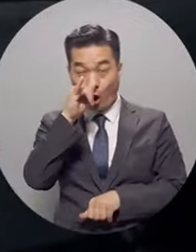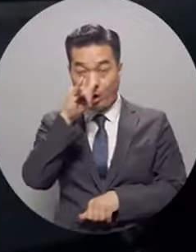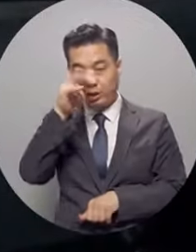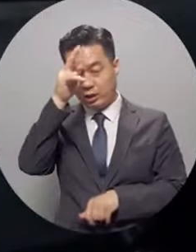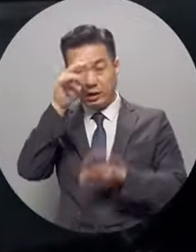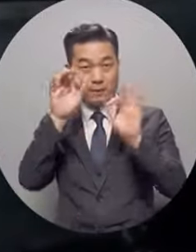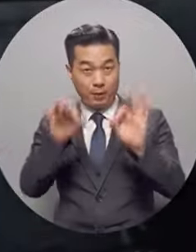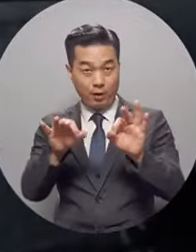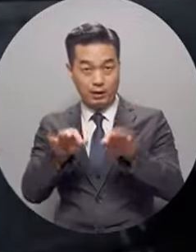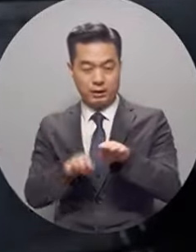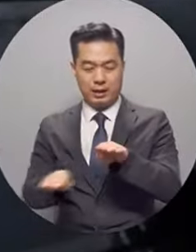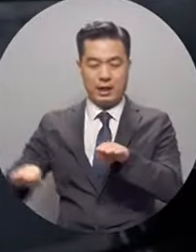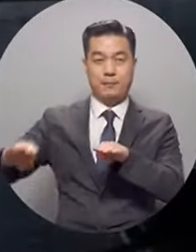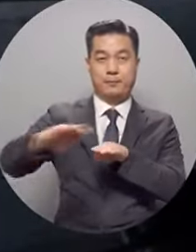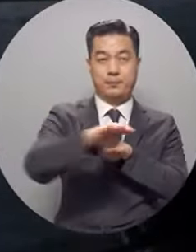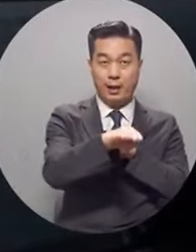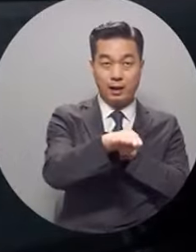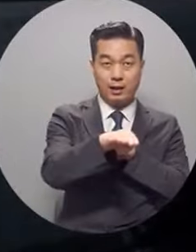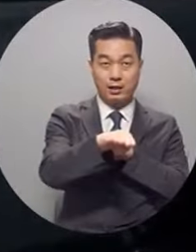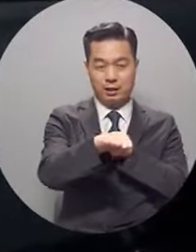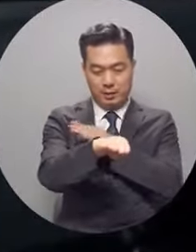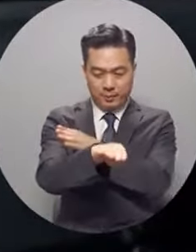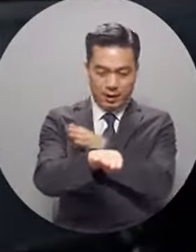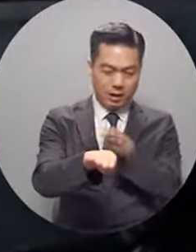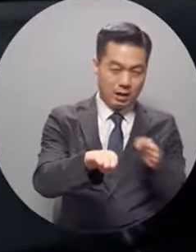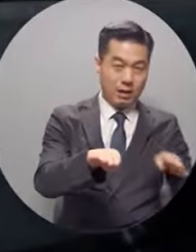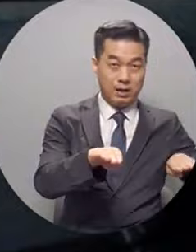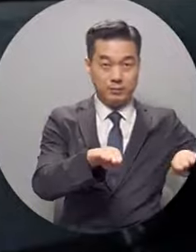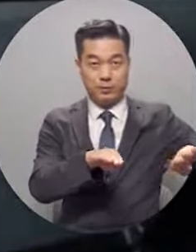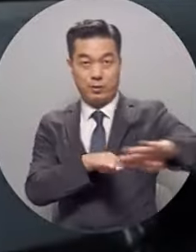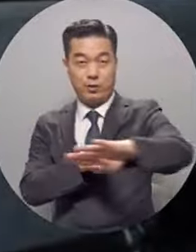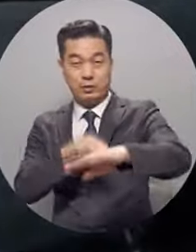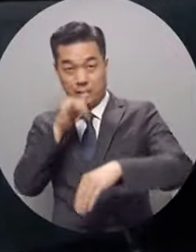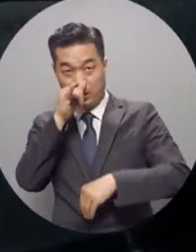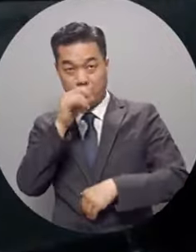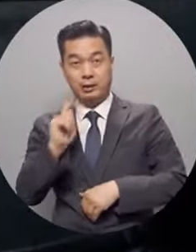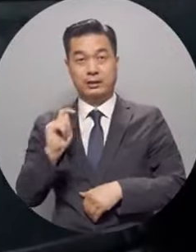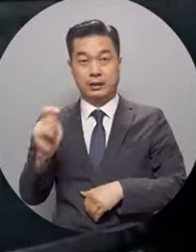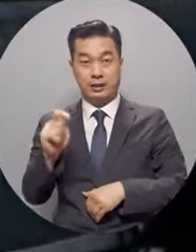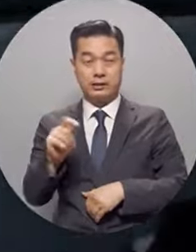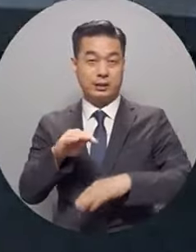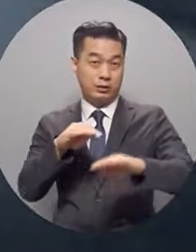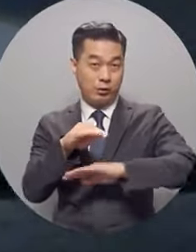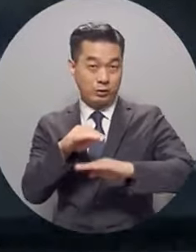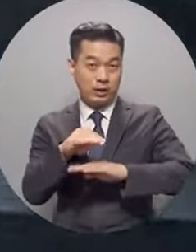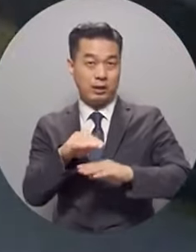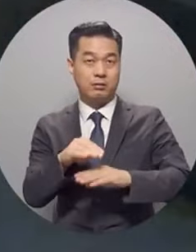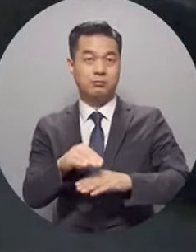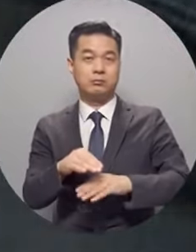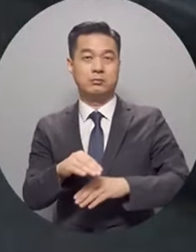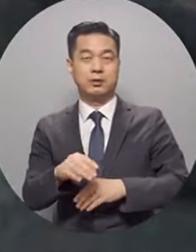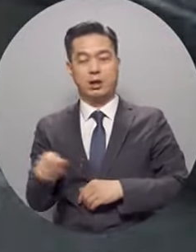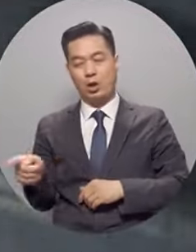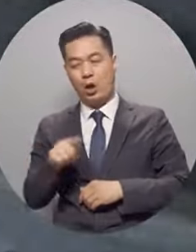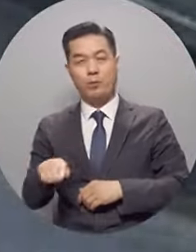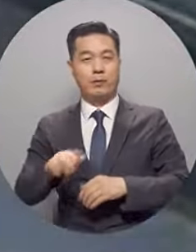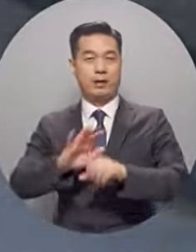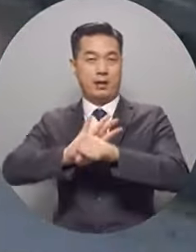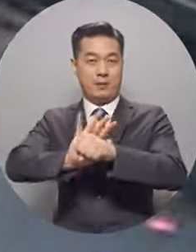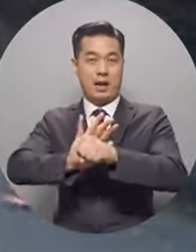앞을 막아설 때마다 차선을 바꿔 달아났고 택시와 승용차 등 시민들도 옆 차선을 가로막으며